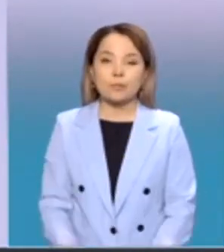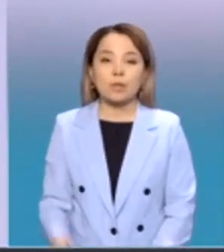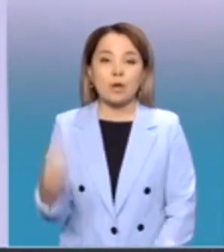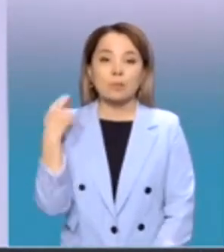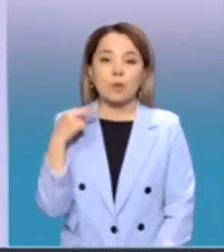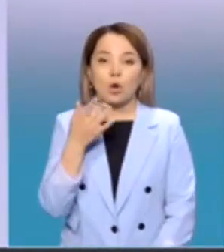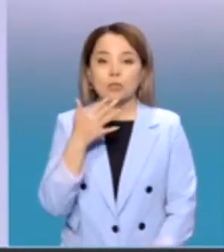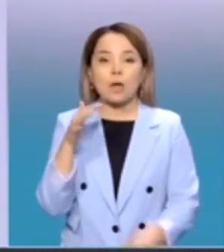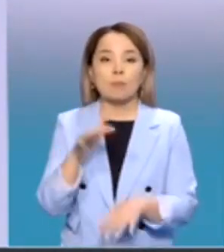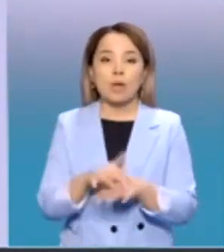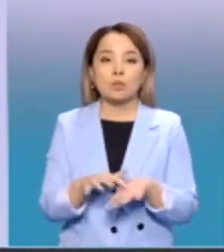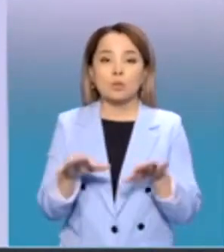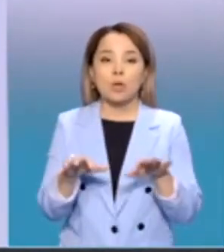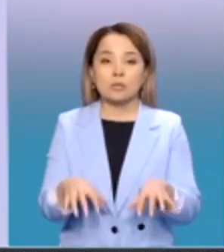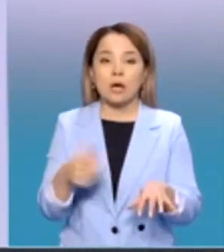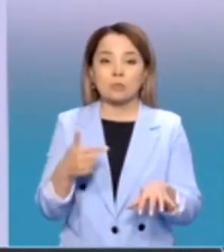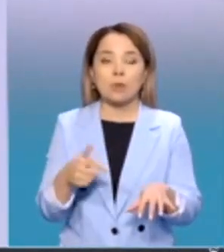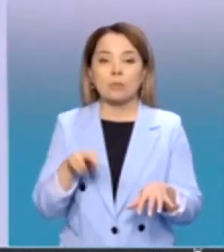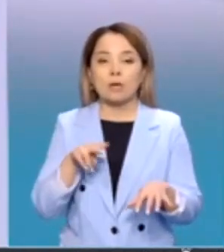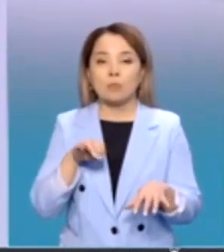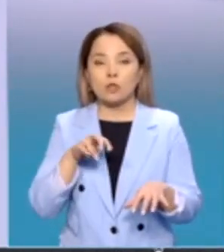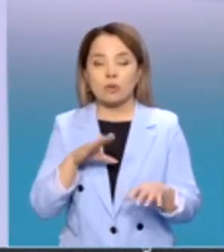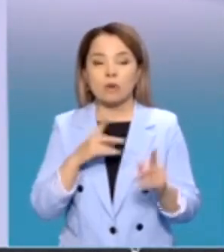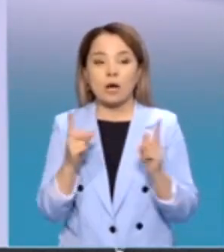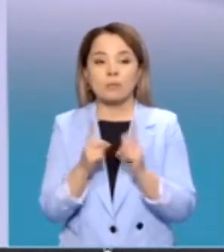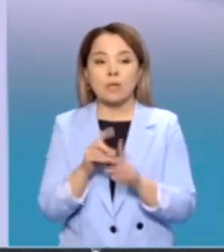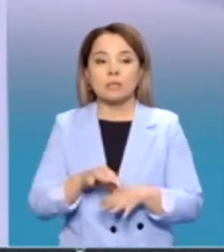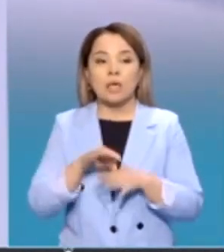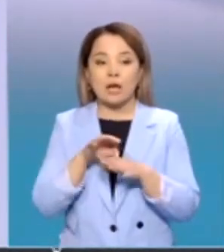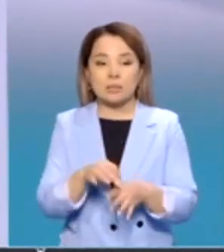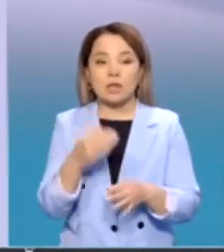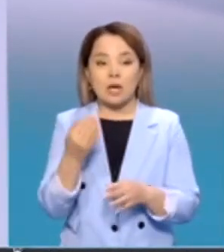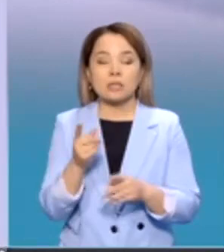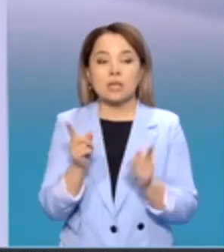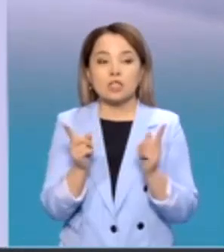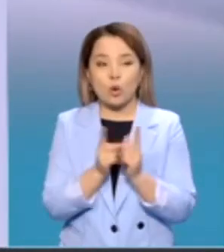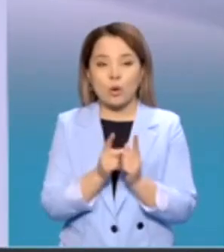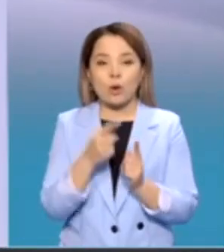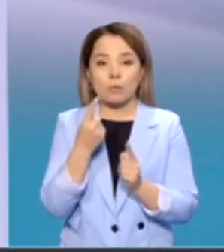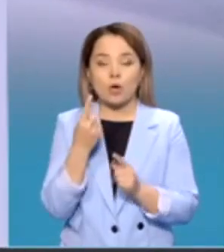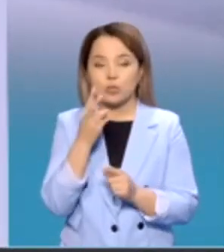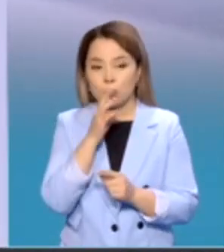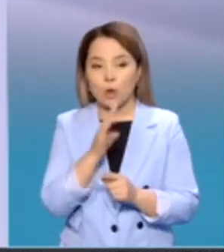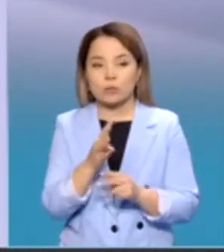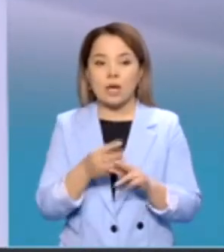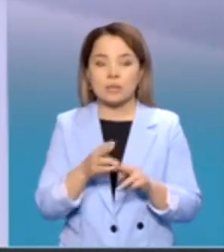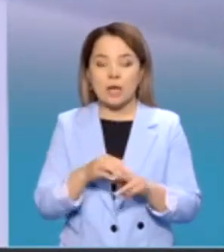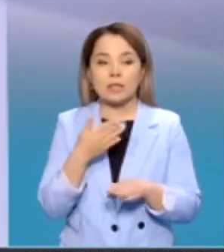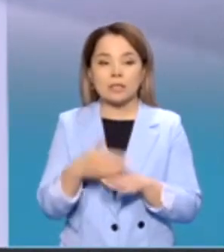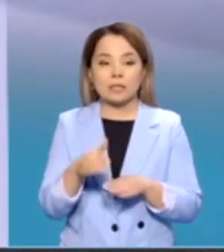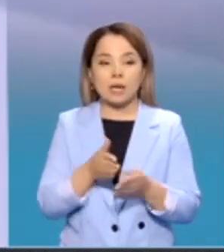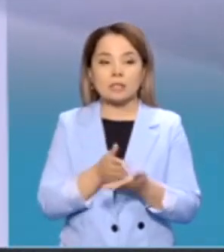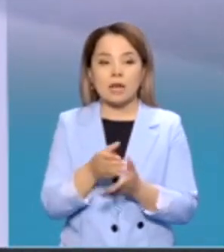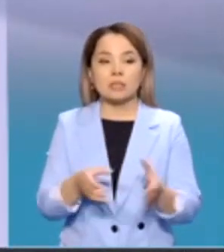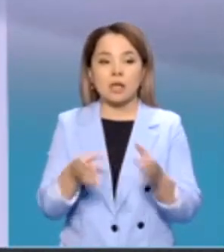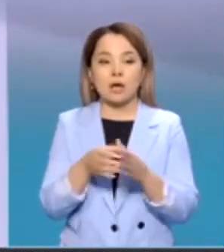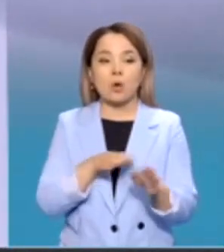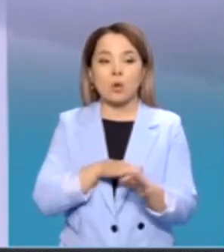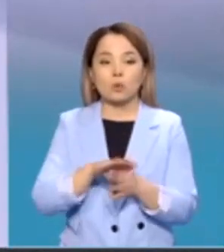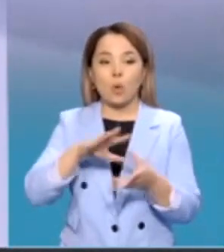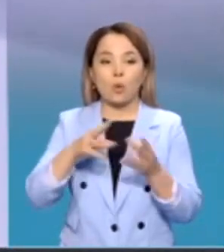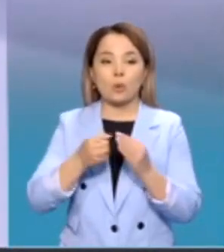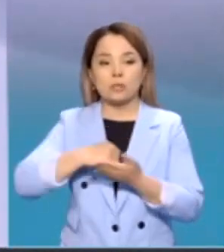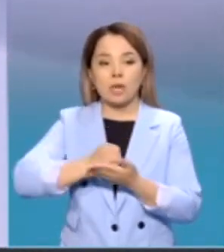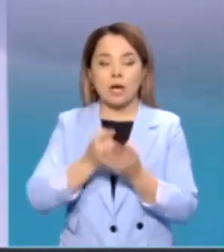президент ұлттық банк төрағасы Ғалымжан Пірматовты қабылдады. Кездесуде осы жылдың 1-90-дағы ақша кредит саясатын іске асыру